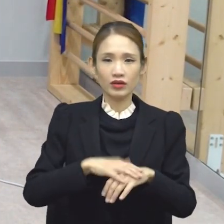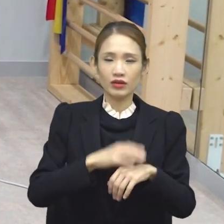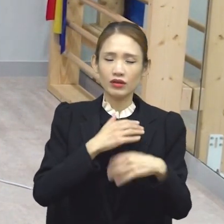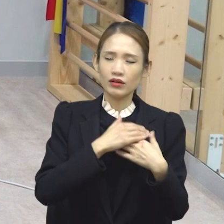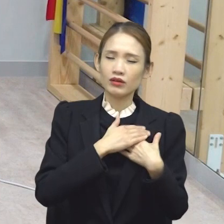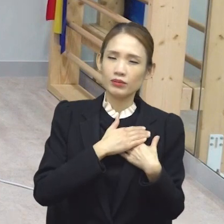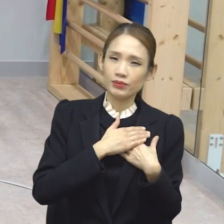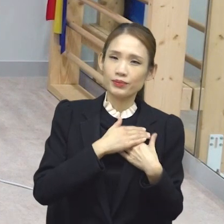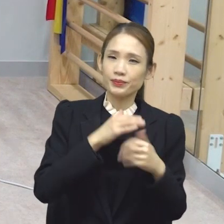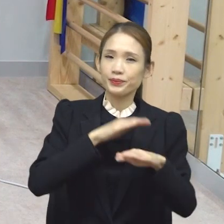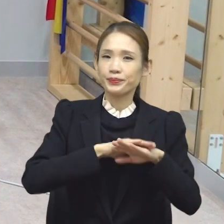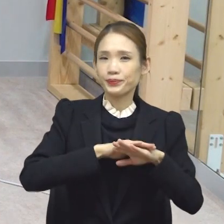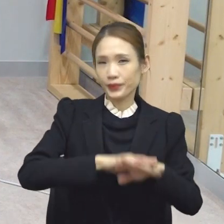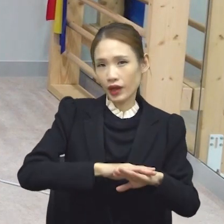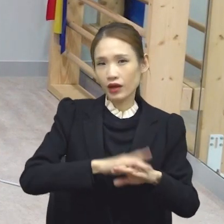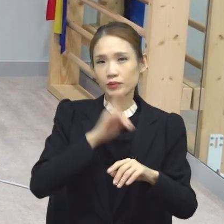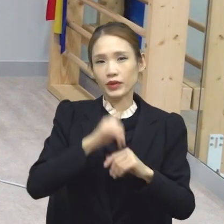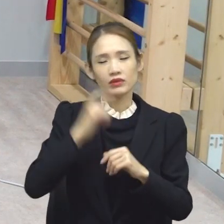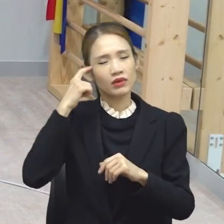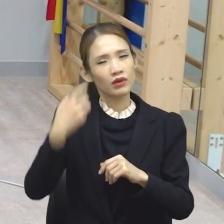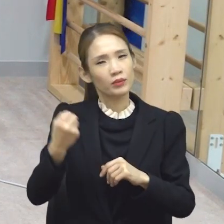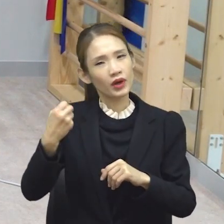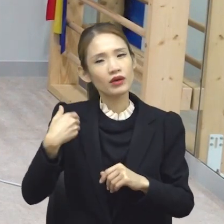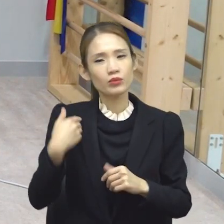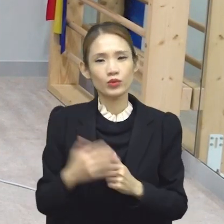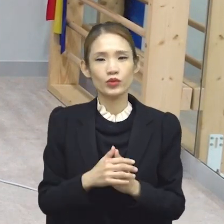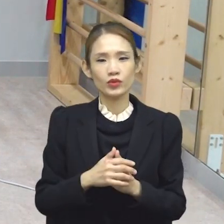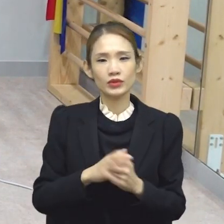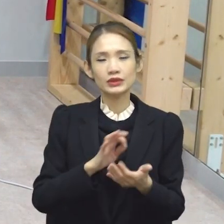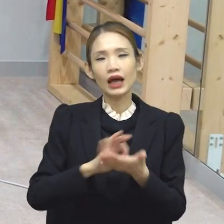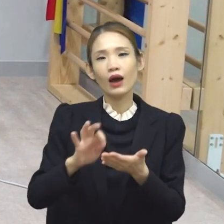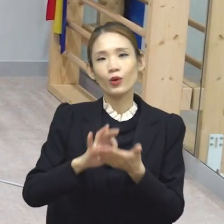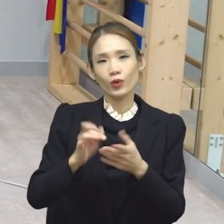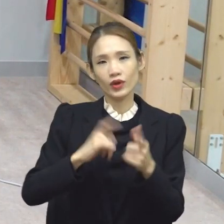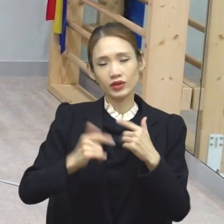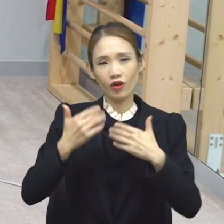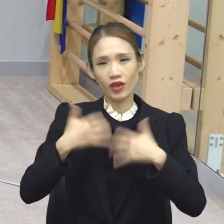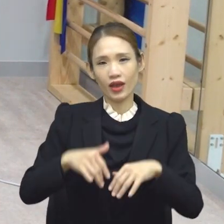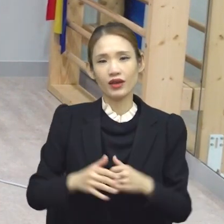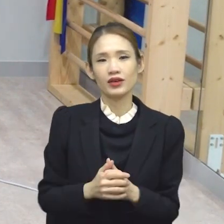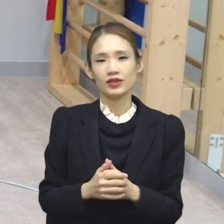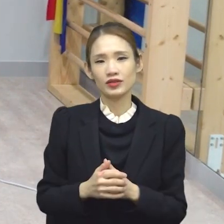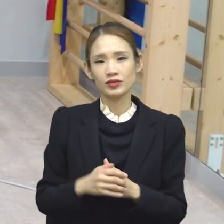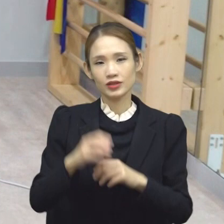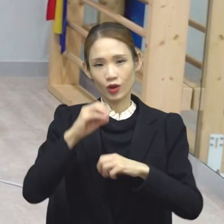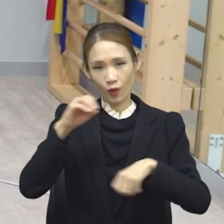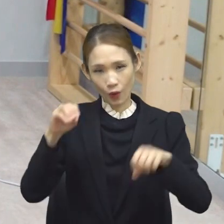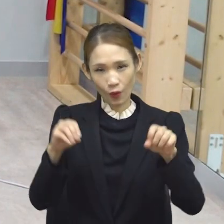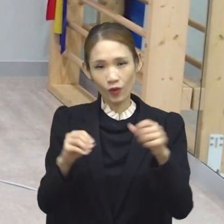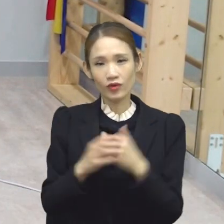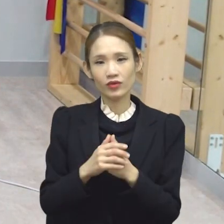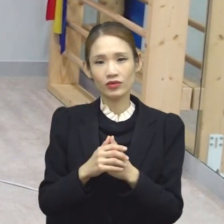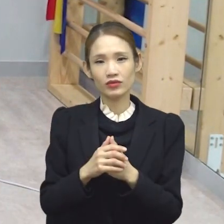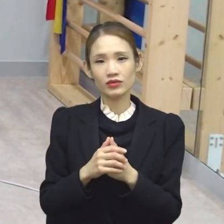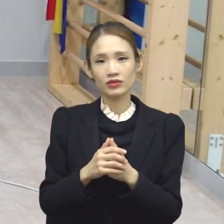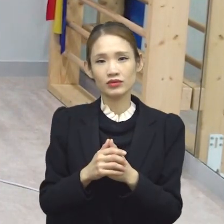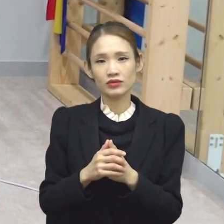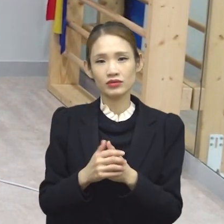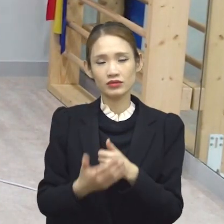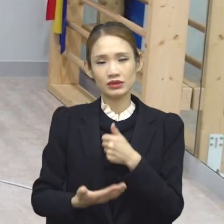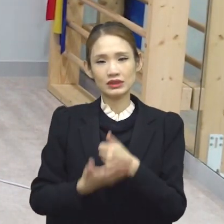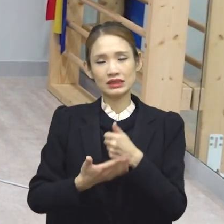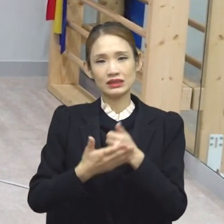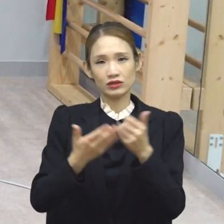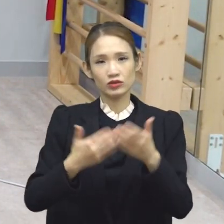한쪽으로 치우치니까 한쪽만 자꾸 생각을 하는 거죠. 맞아요. 그러니까 사용하는 쪽이 더 약해질 가능성이 커요. 오히려. 그렇죠. 보통 여기